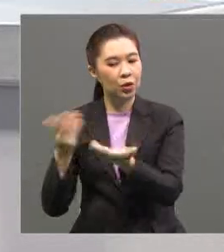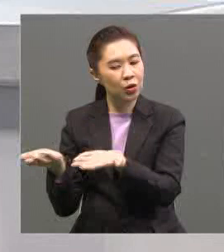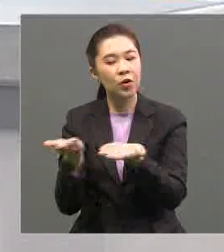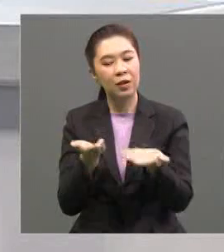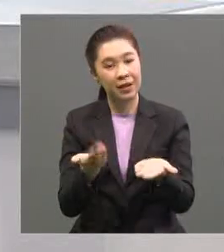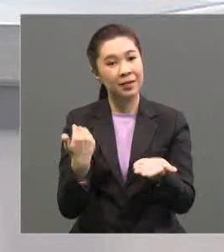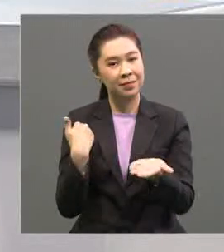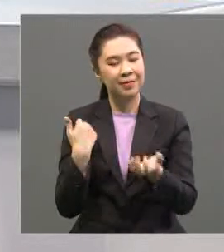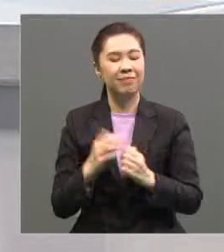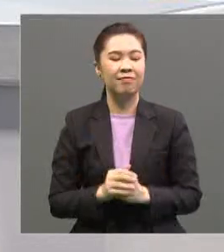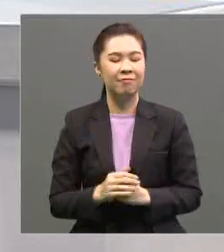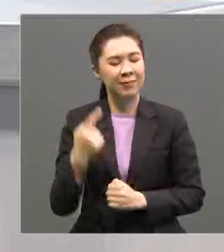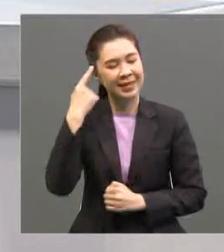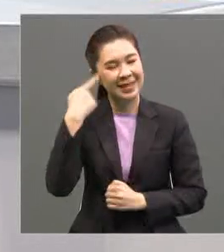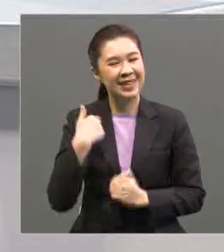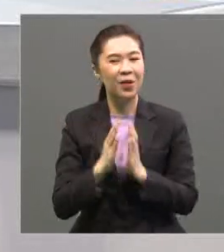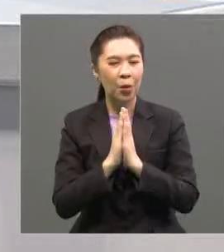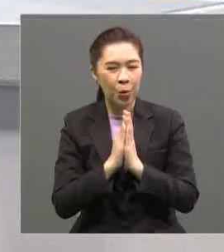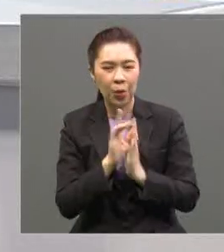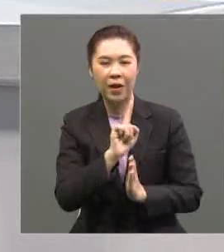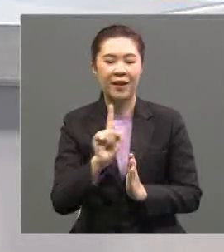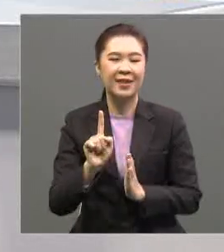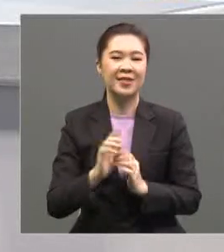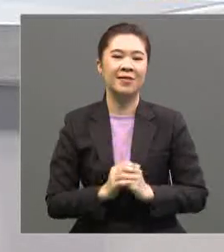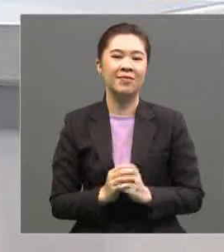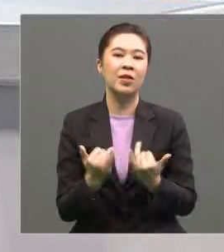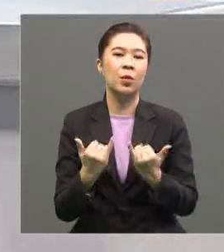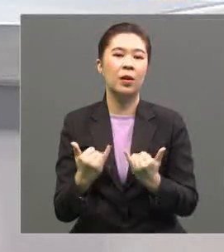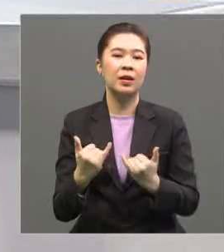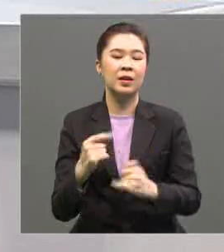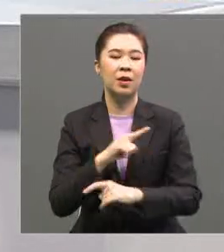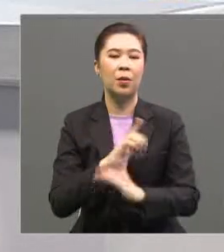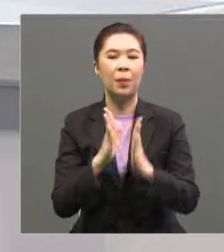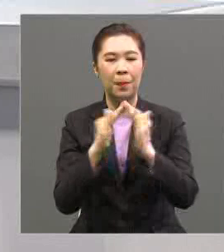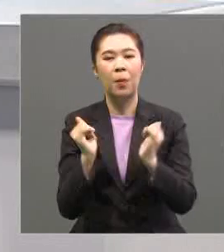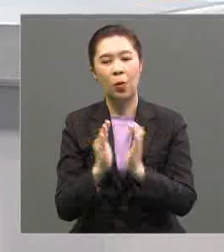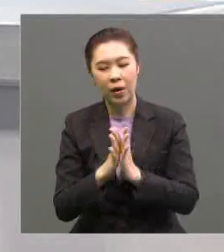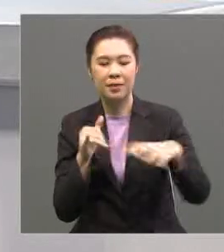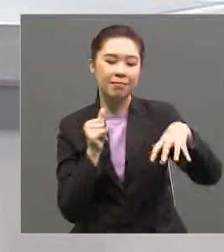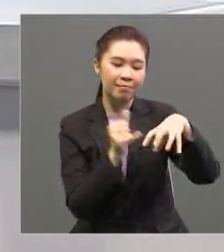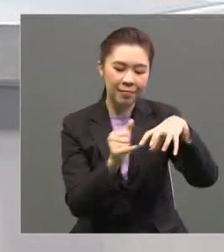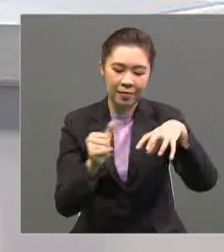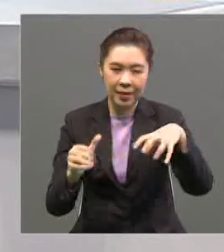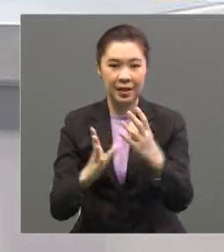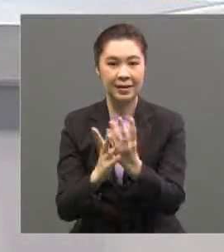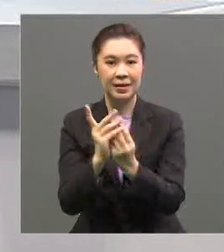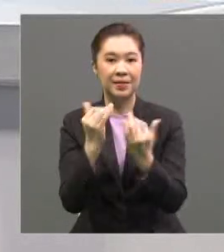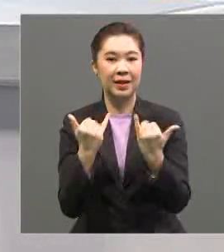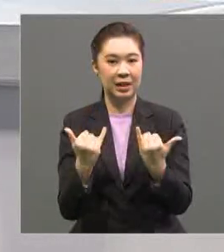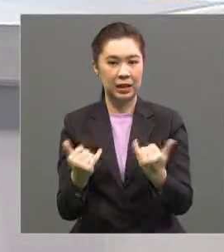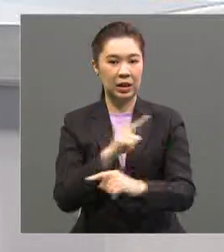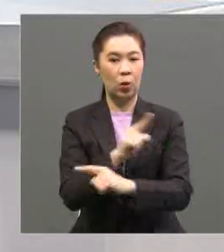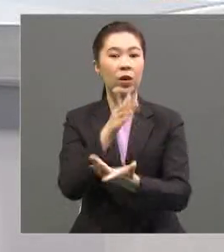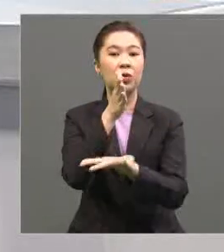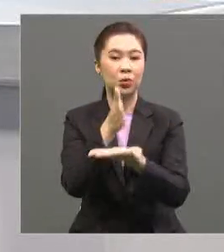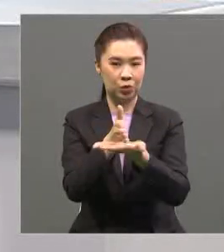คนบอกเอ๊ะสายมูเตลูหรือเปล่านะคะ ไอ้ช่วงนี้ไหว้พระกันเยอะนะเพราะว่าเอาอย่างสุดสัปดาห์นี้คุณผู้ชมครับก็หยุดย